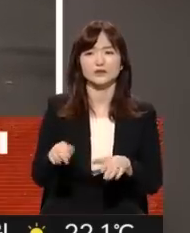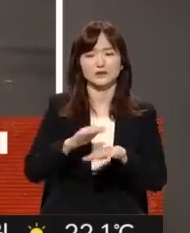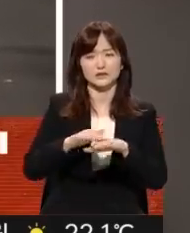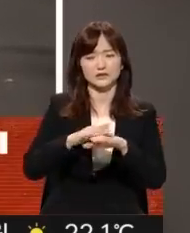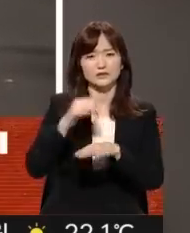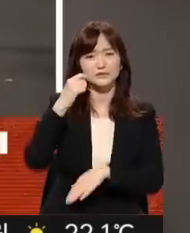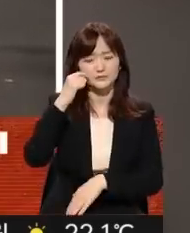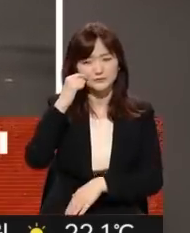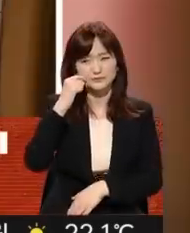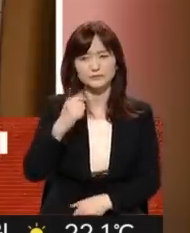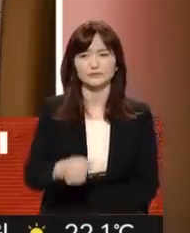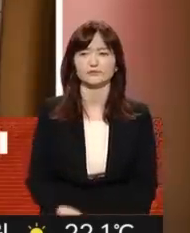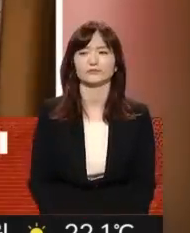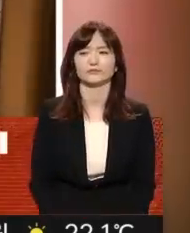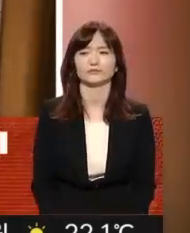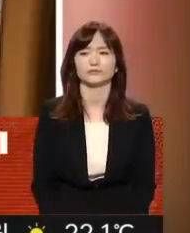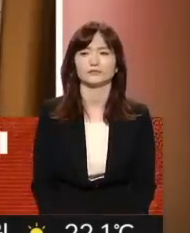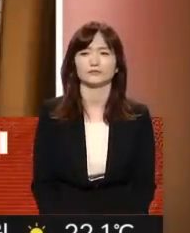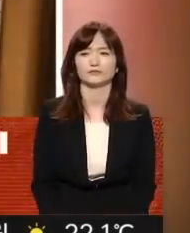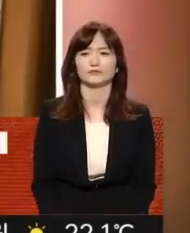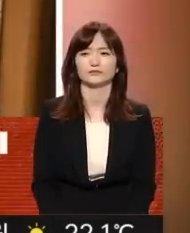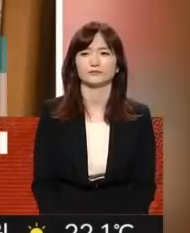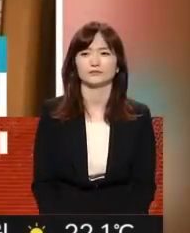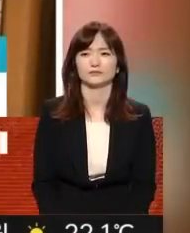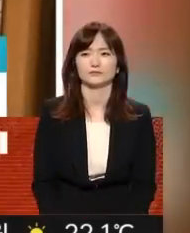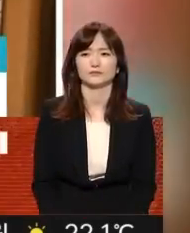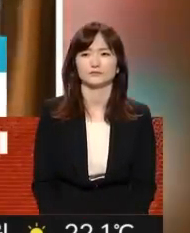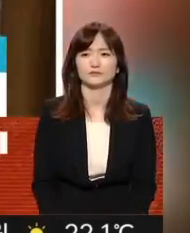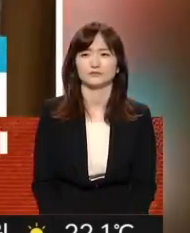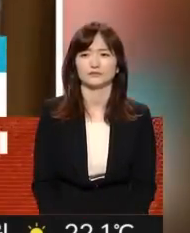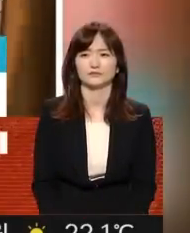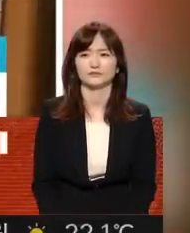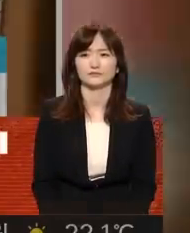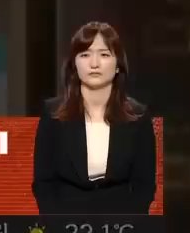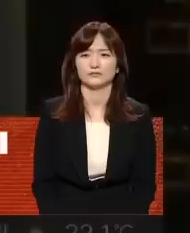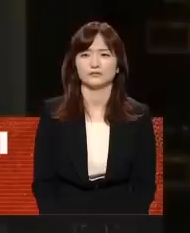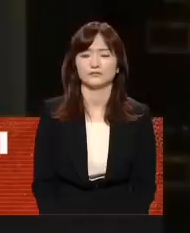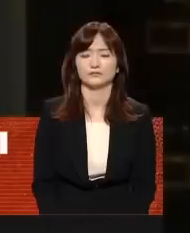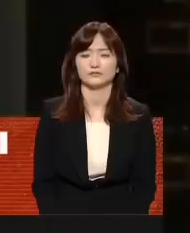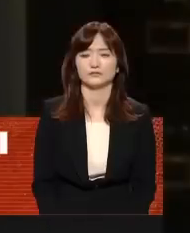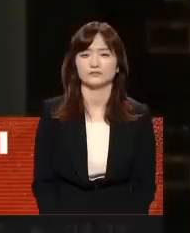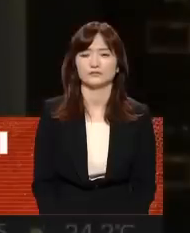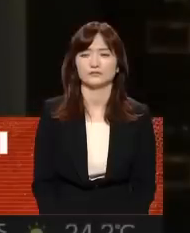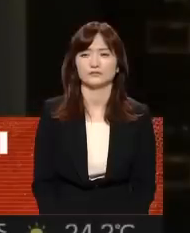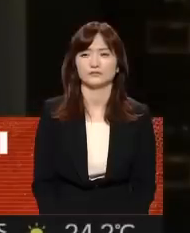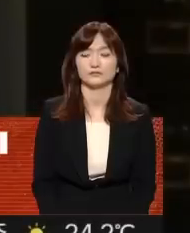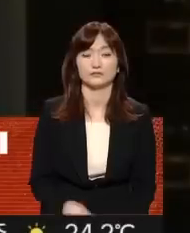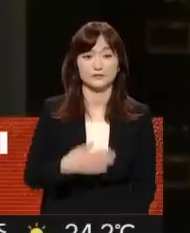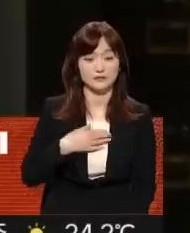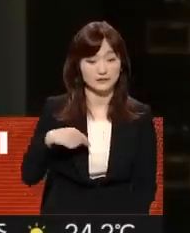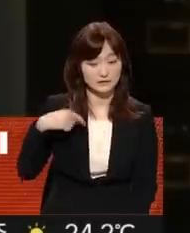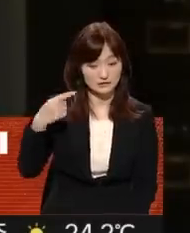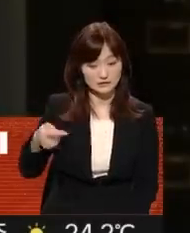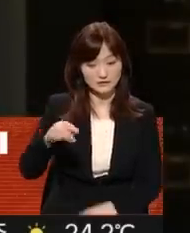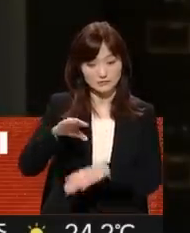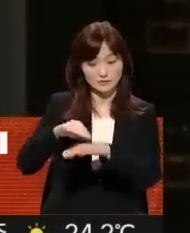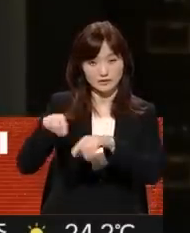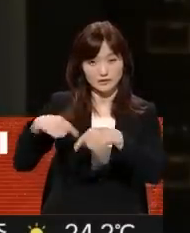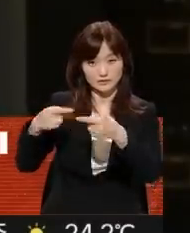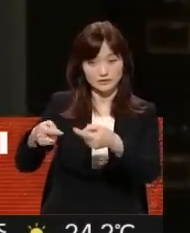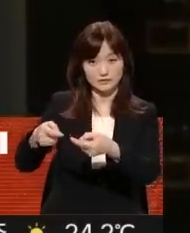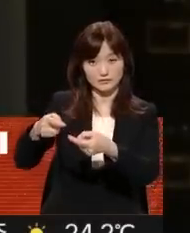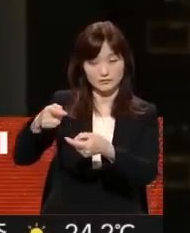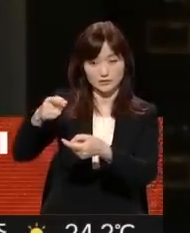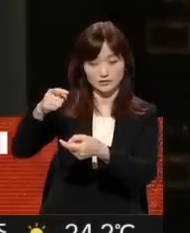됐다라는 게 이게 주장을 하고 있습니다. 일단 내가 진짜 다음 방송 출연을 위해서 지금 가고 있던